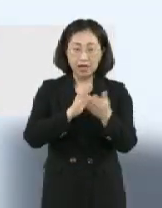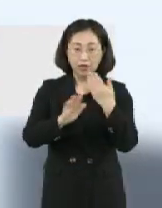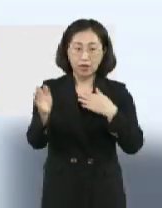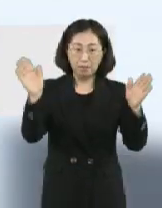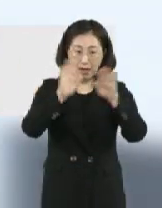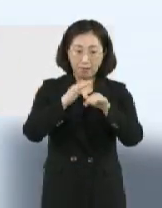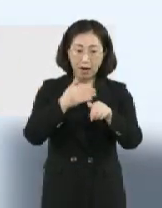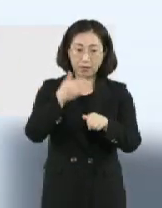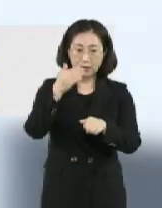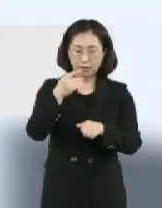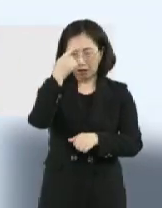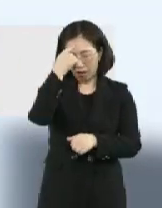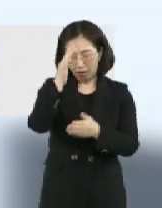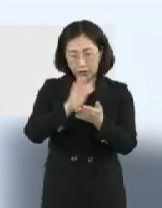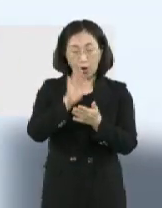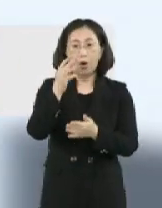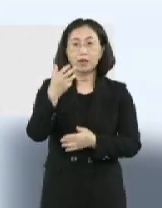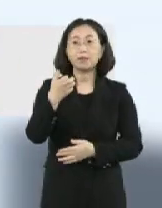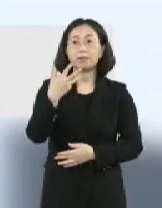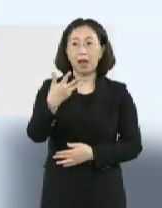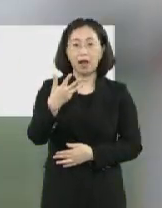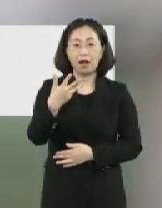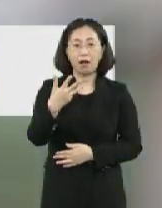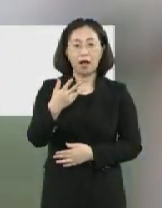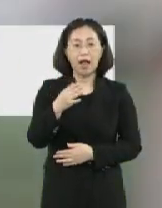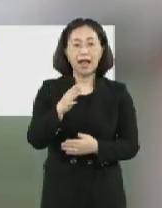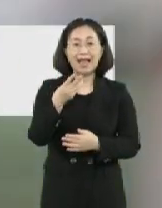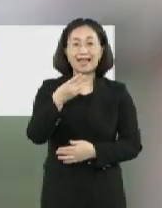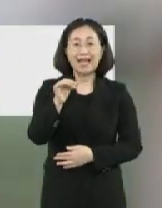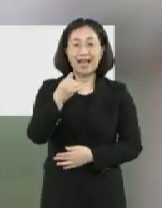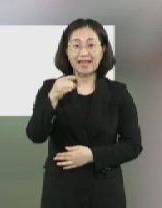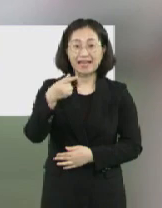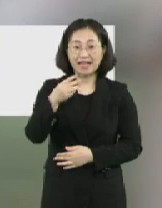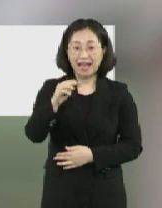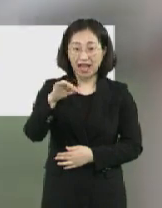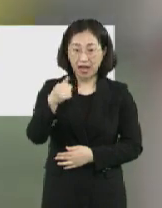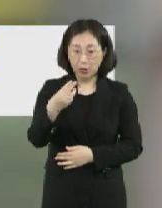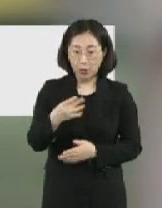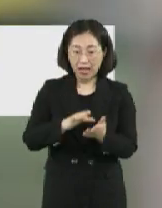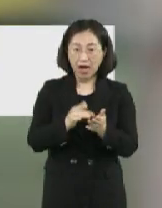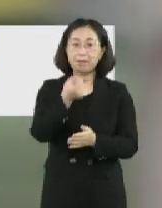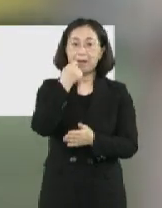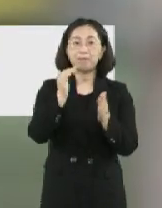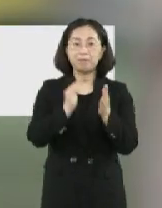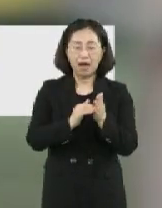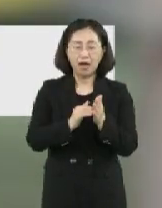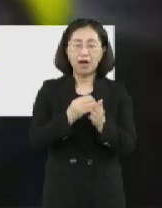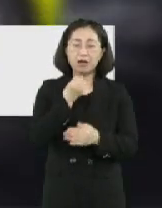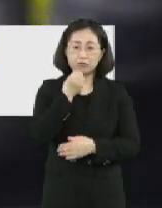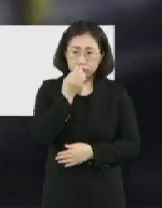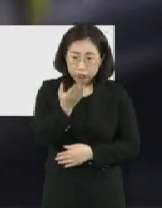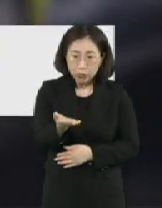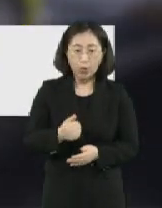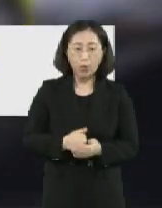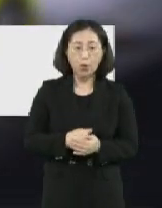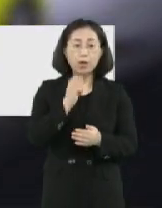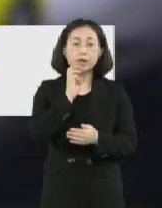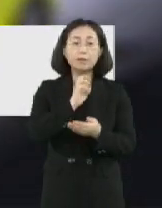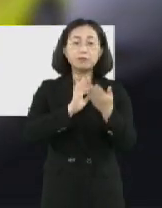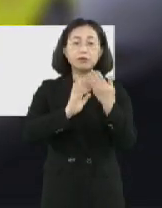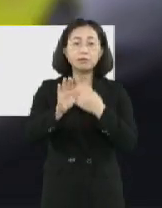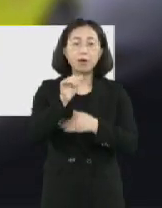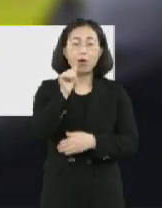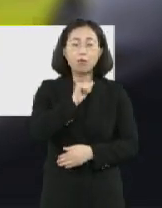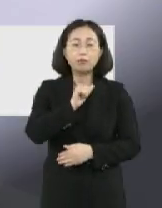밤 9시쯤 38도 구열 증세가 보여 타이레놀을 복용했고 구토 증세까지 이어졌습니다. 30분 뒤